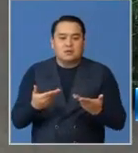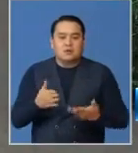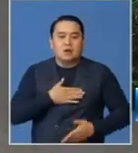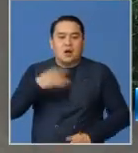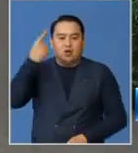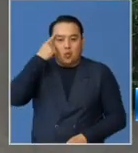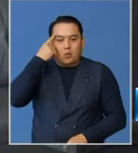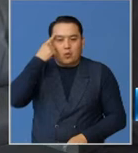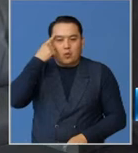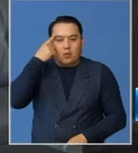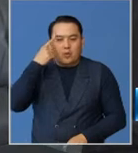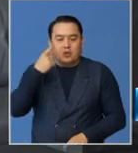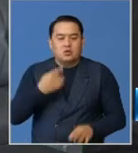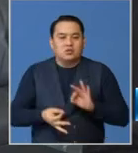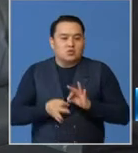думаю, это